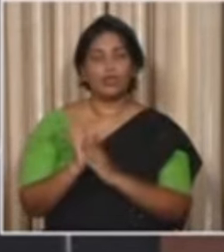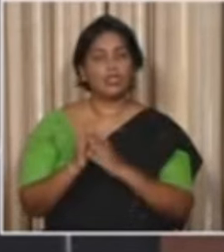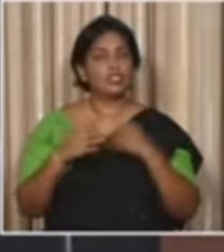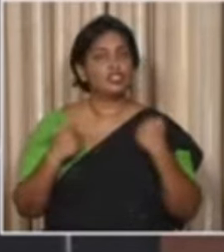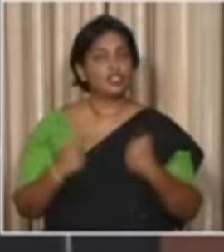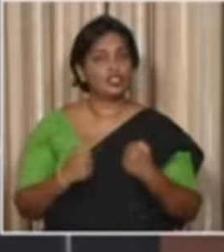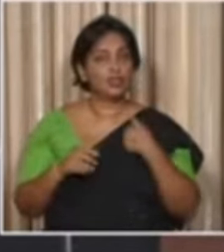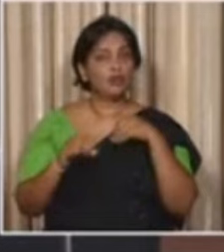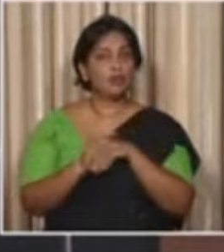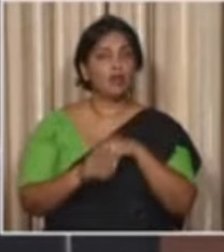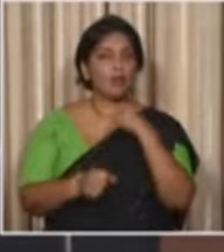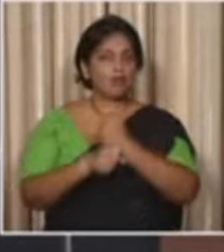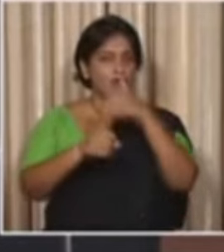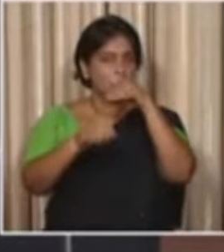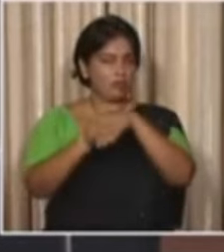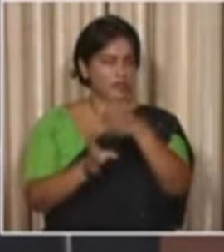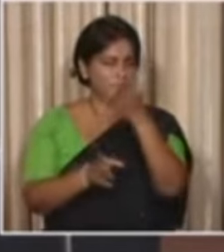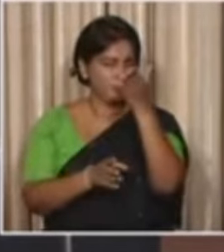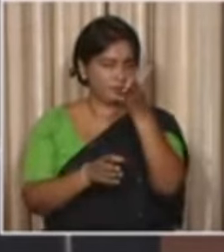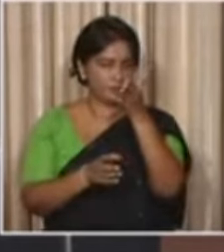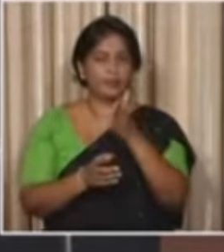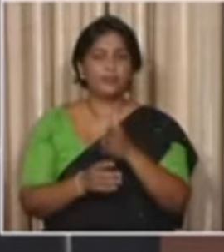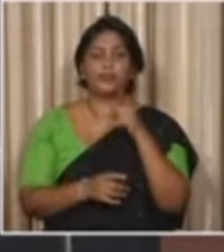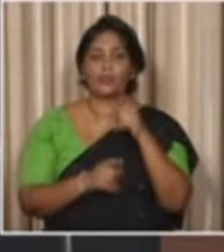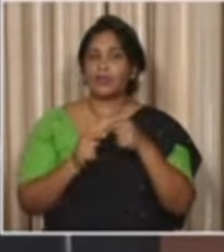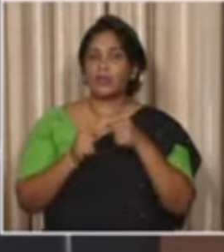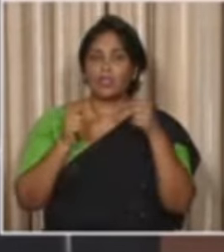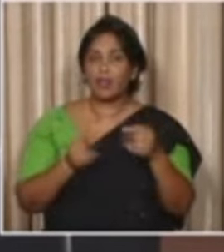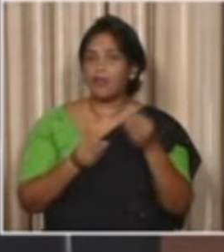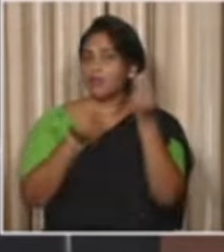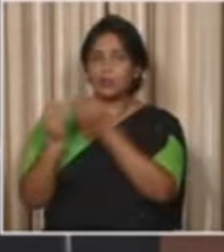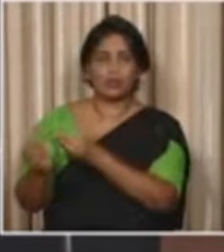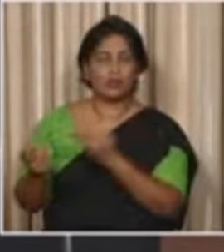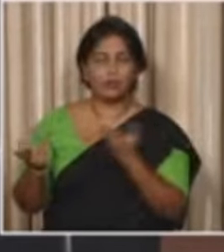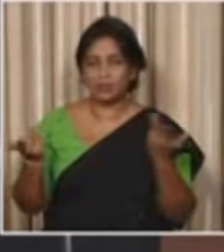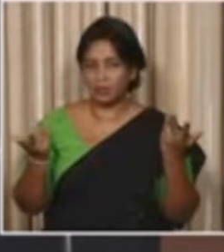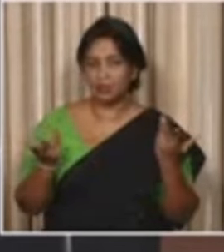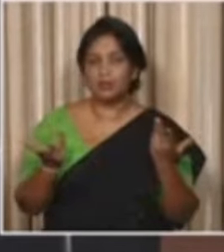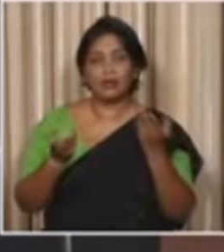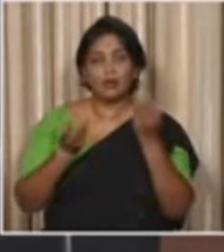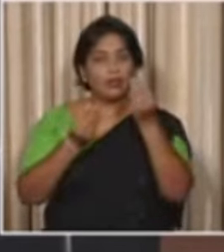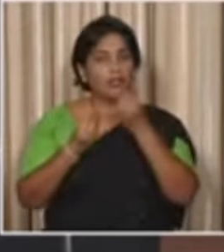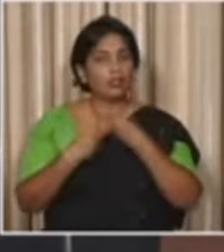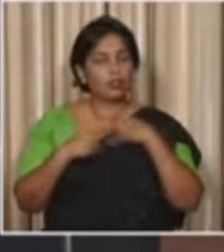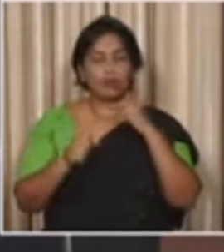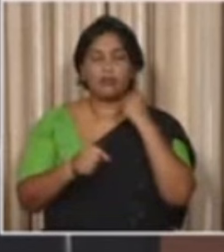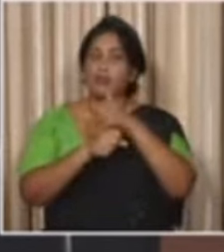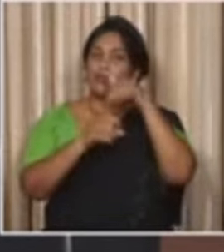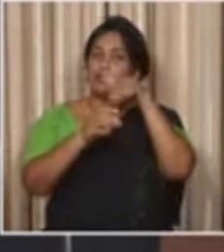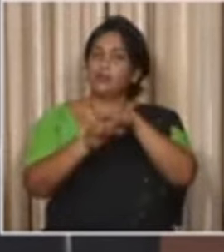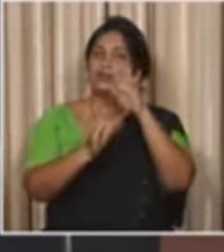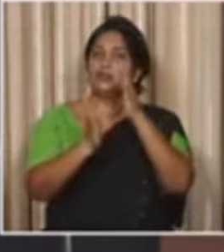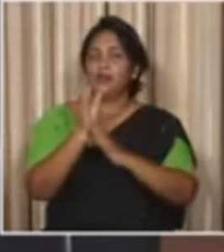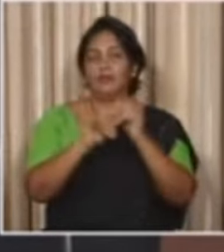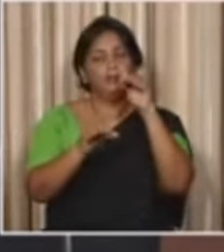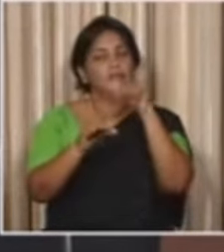සභාපතිකම කරුවේ ආණ්ඩුවේ අය ඒක විපක්ෂයට දෙන්න තිබ්බේ අපිට දෙන්නේ නැතුව ආණ්ඩුවේ මන්ත්‍රීවරයෙකුට